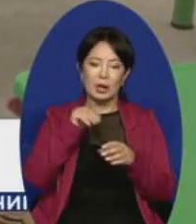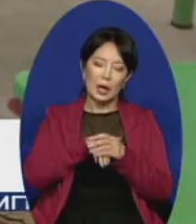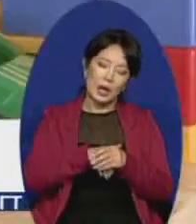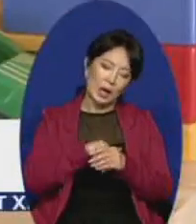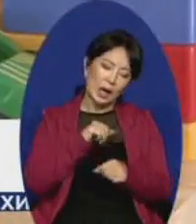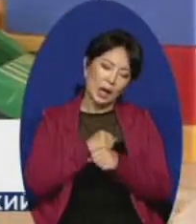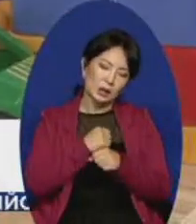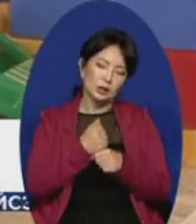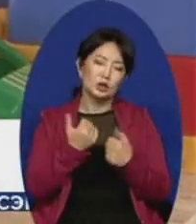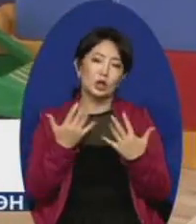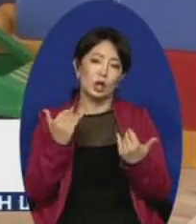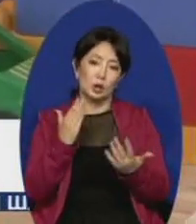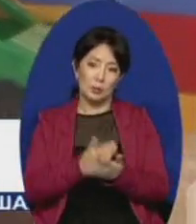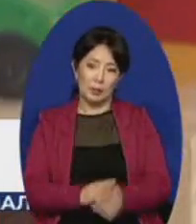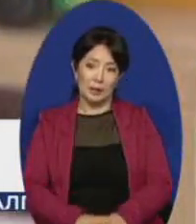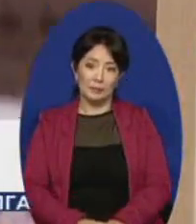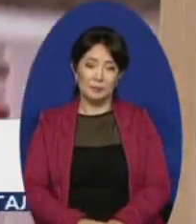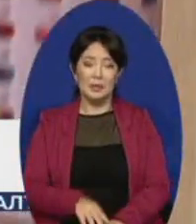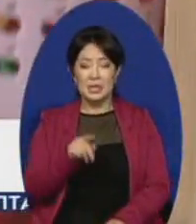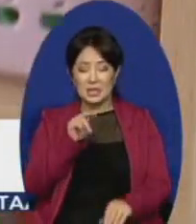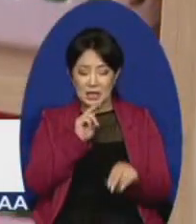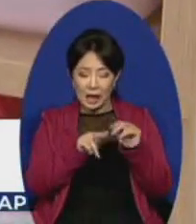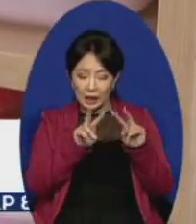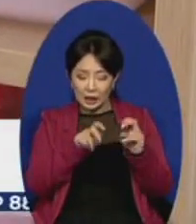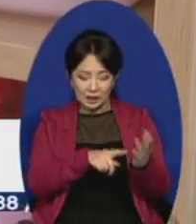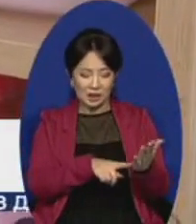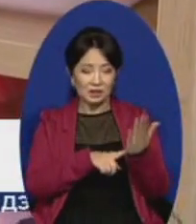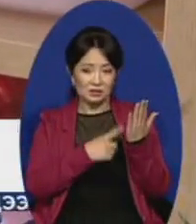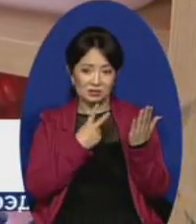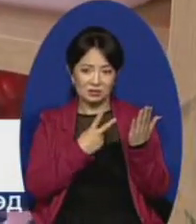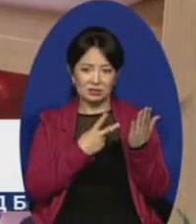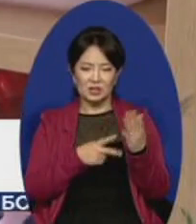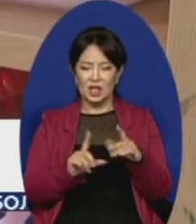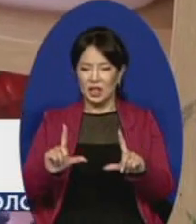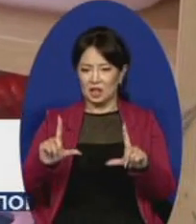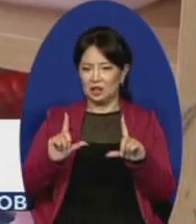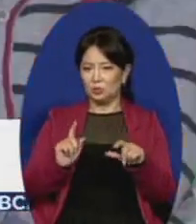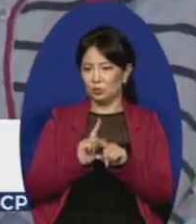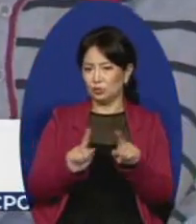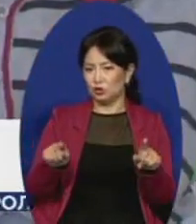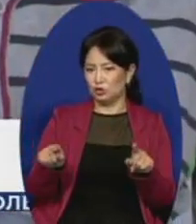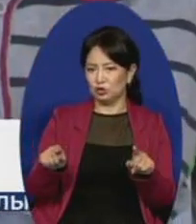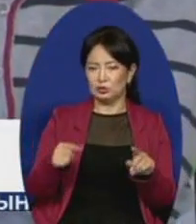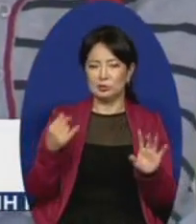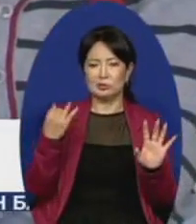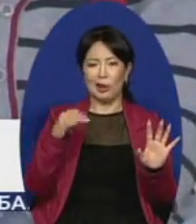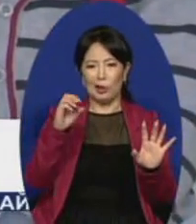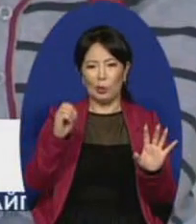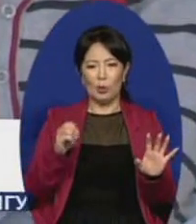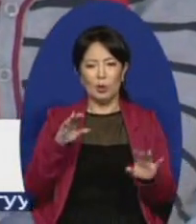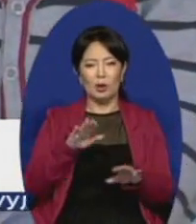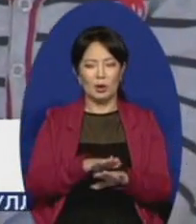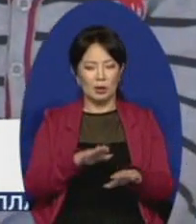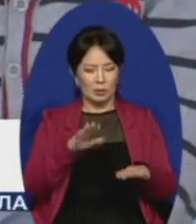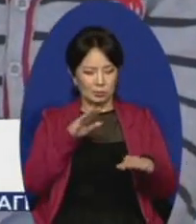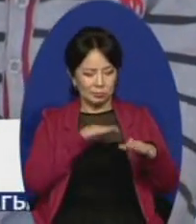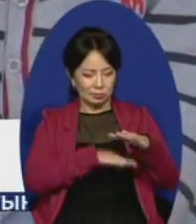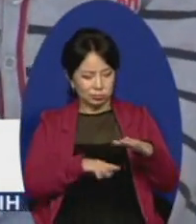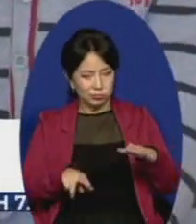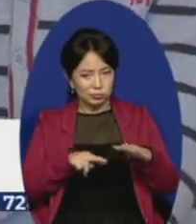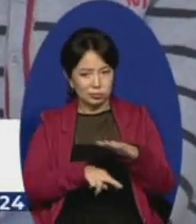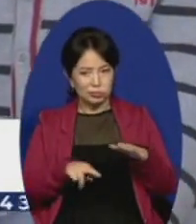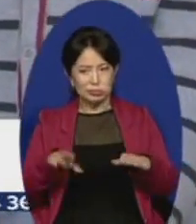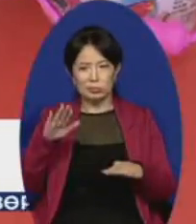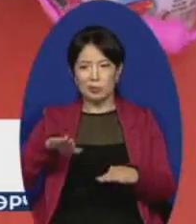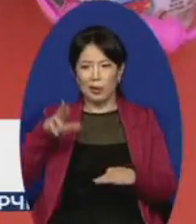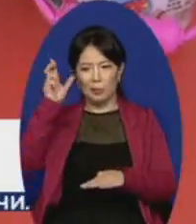шургах үзэгдэл их байгаа. Энэхүү шалгалтаар илэрч байна. Тодруулбал дипломын зөрчилтэй багш нарын 70% нь багангийн болон цэцэрлэгийн багш